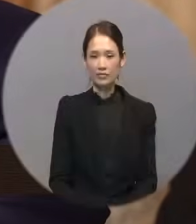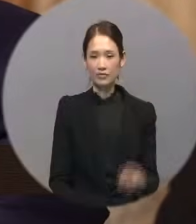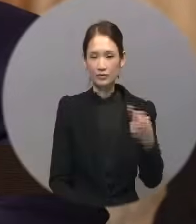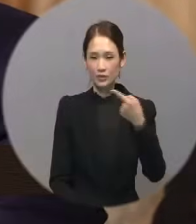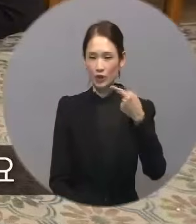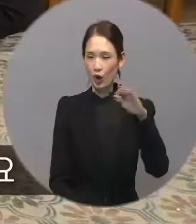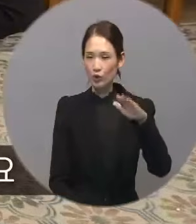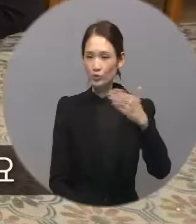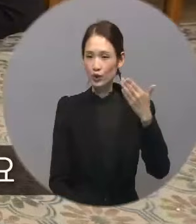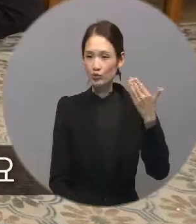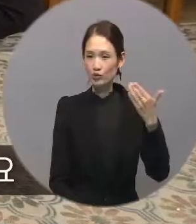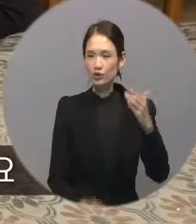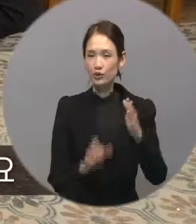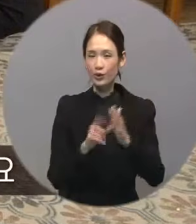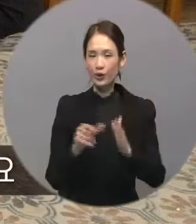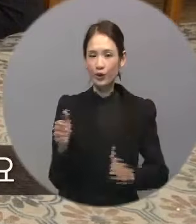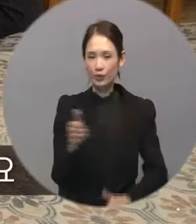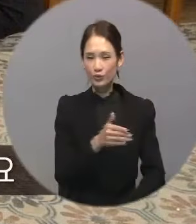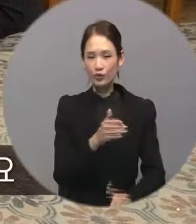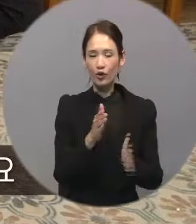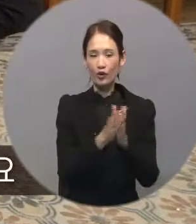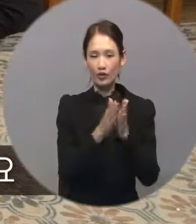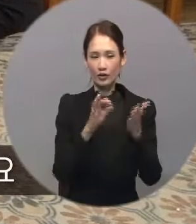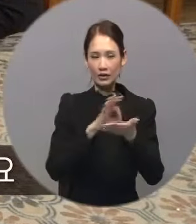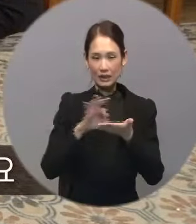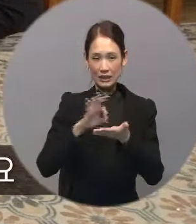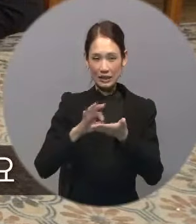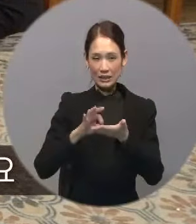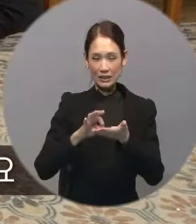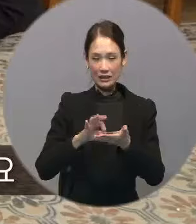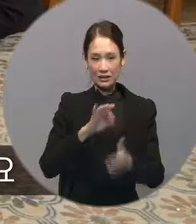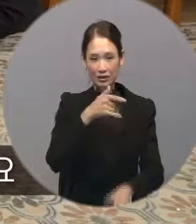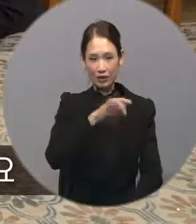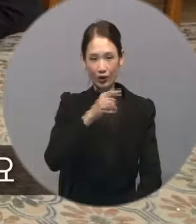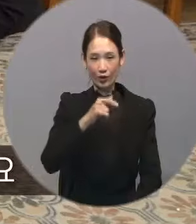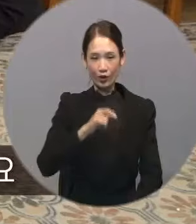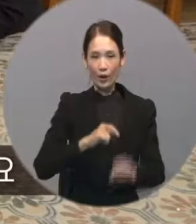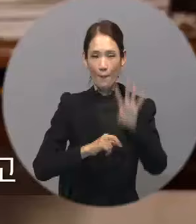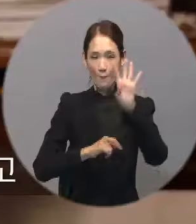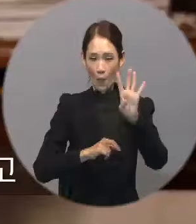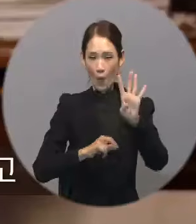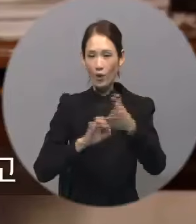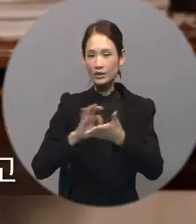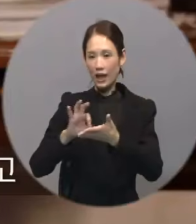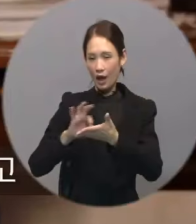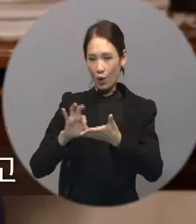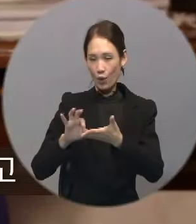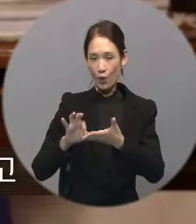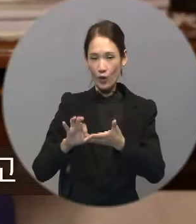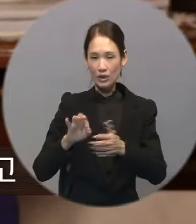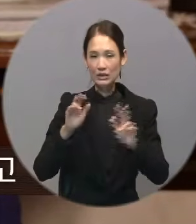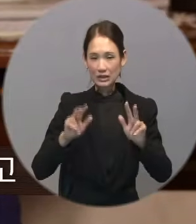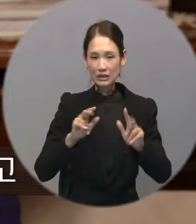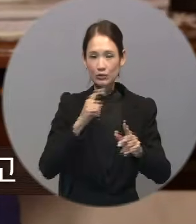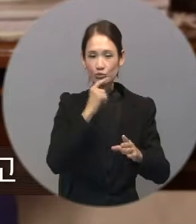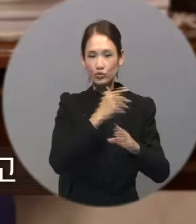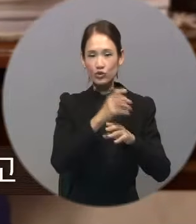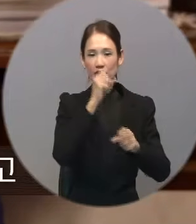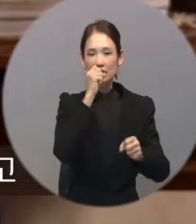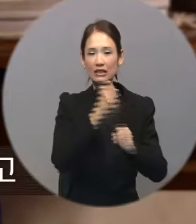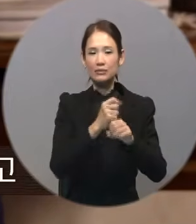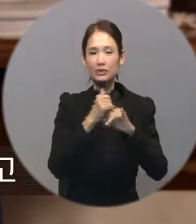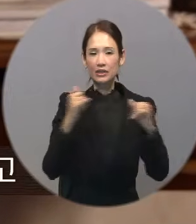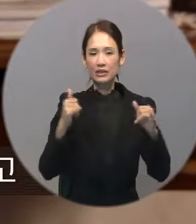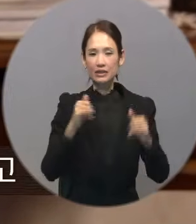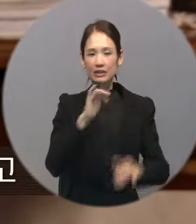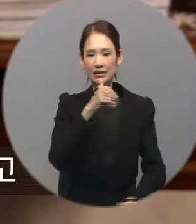(1990년대부터) 시작을 했고, 그리고 GPT-4를 사용하는 그림이 지금 미디어상에 나오고 있거든요. 지금 북한도 이미 인재들에게